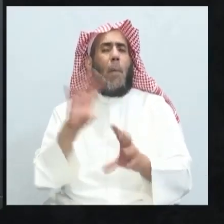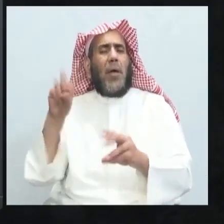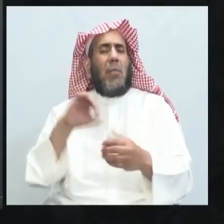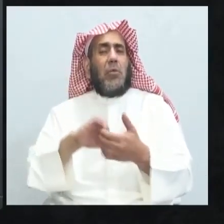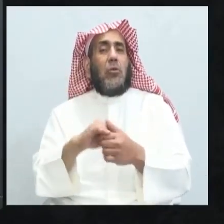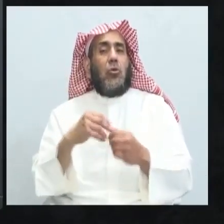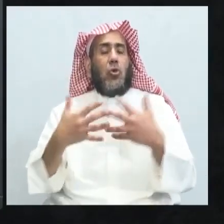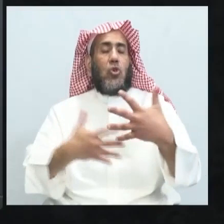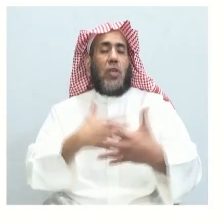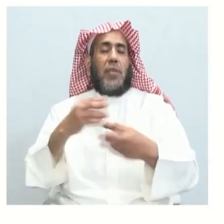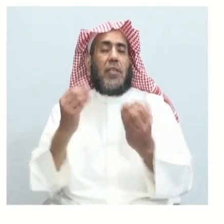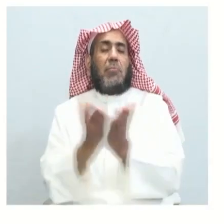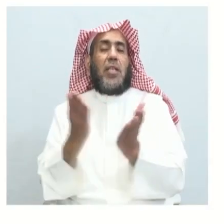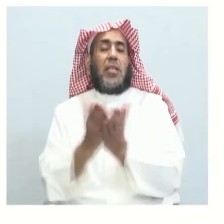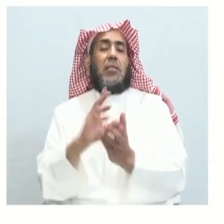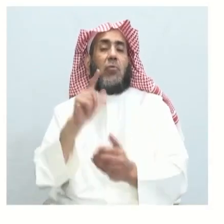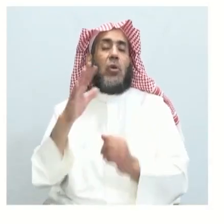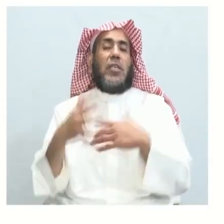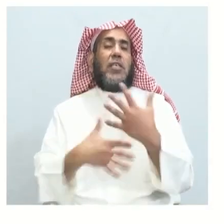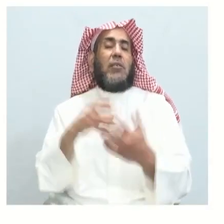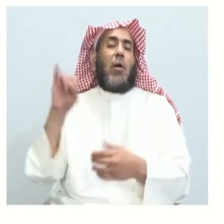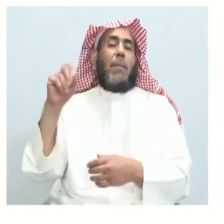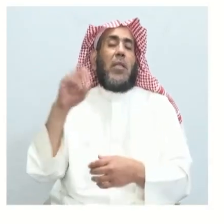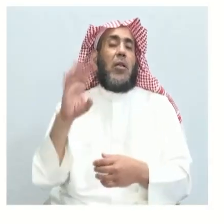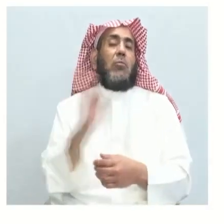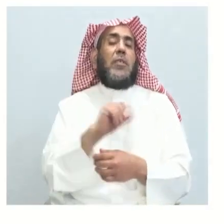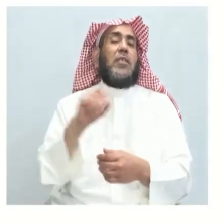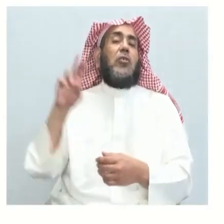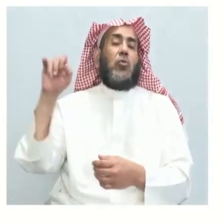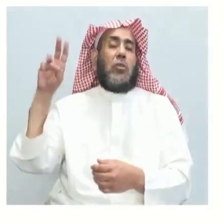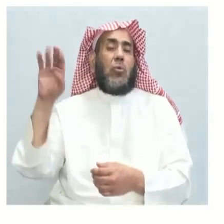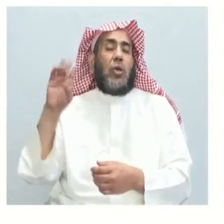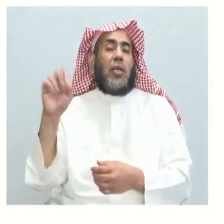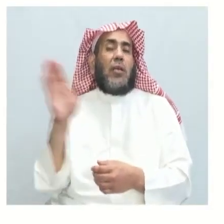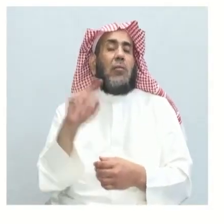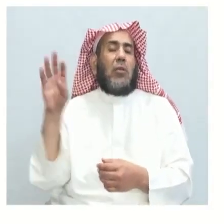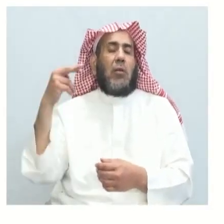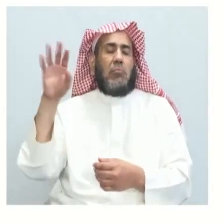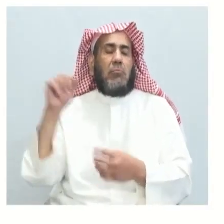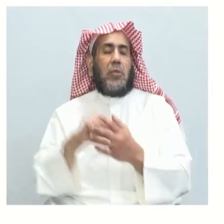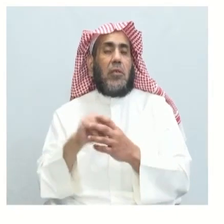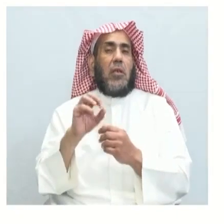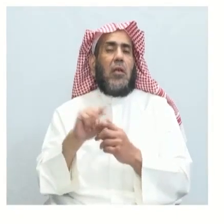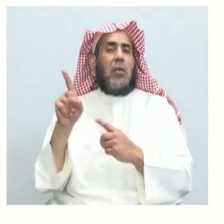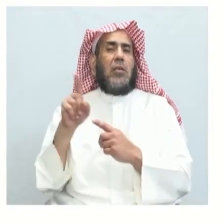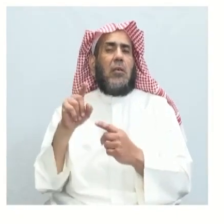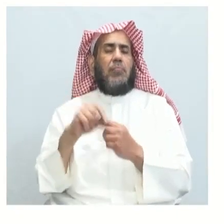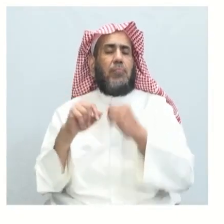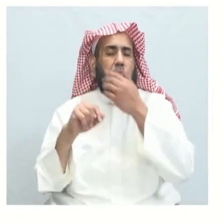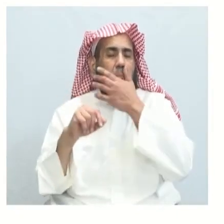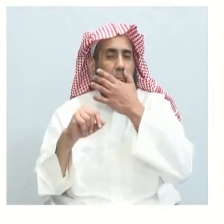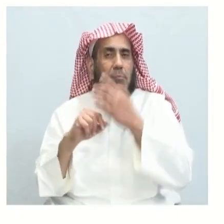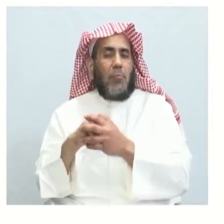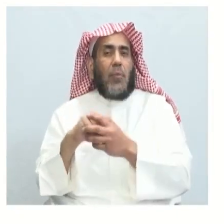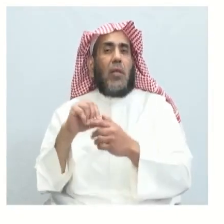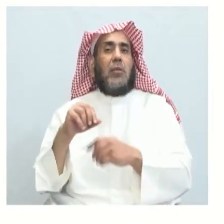الصحابه ونشارك في تقديم هذا الدرس في لغه الاشاره الاستاذ محمد القبيشي طبعا هنا من خطب الخلفاء الراشدين خطب الخلفاء